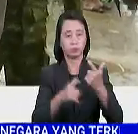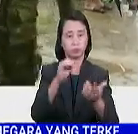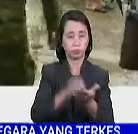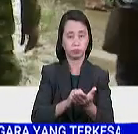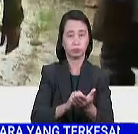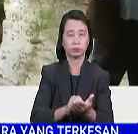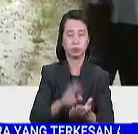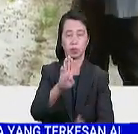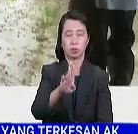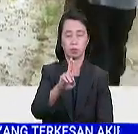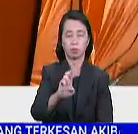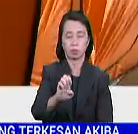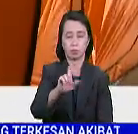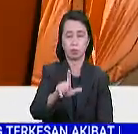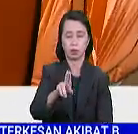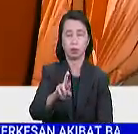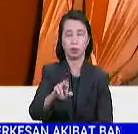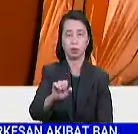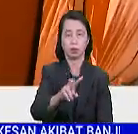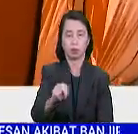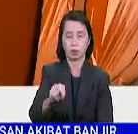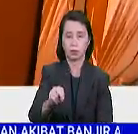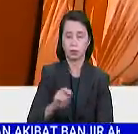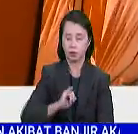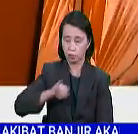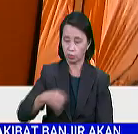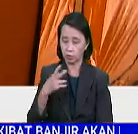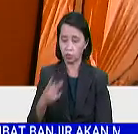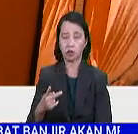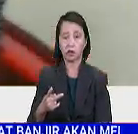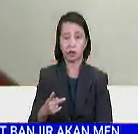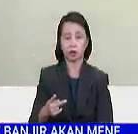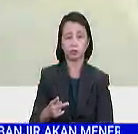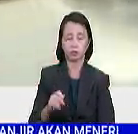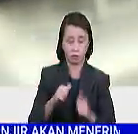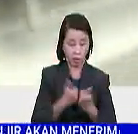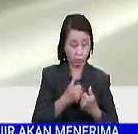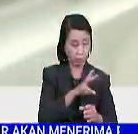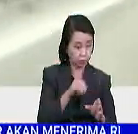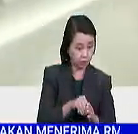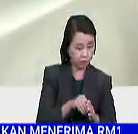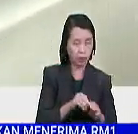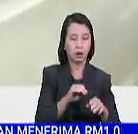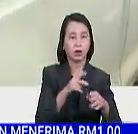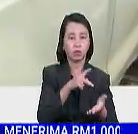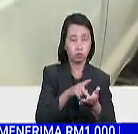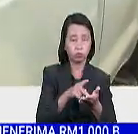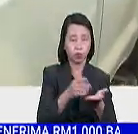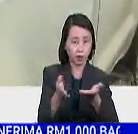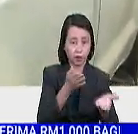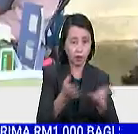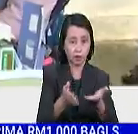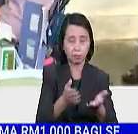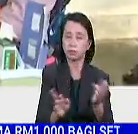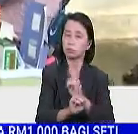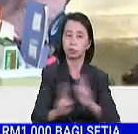balaban Jaya bluuran berkata Jawa Tengah saya pengurusan Bencana Daerah agency terlibat termasuk pusat Hikmat dunla book